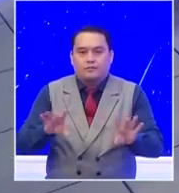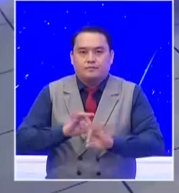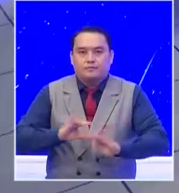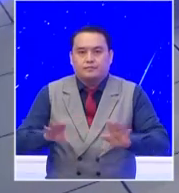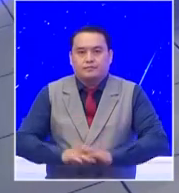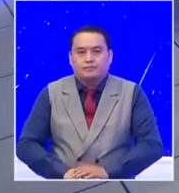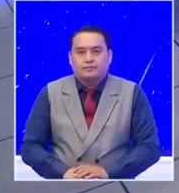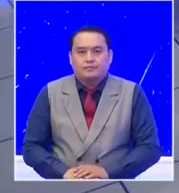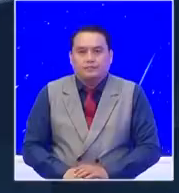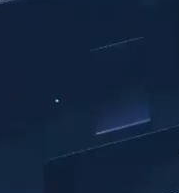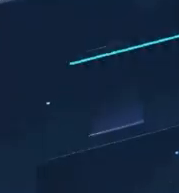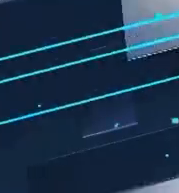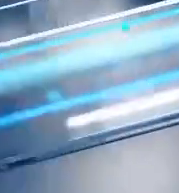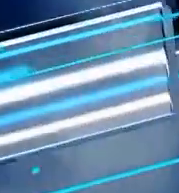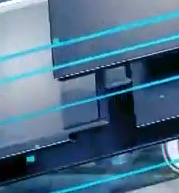сегодня.